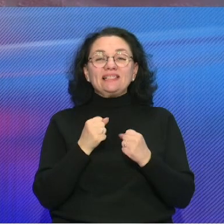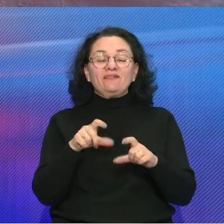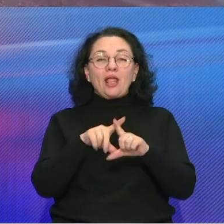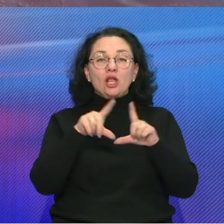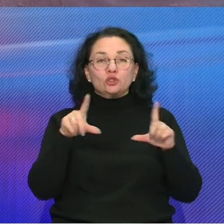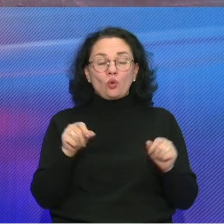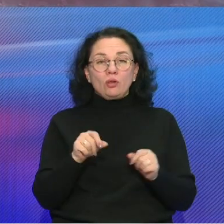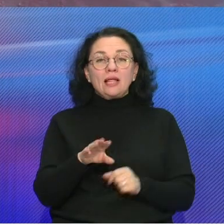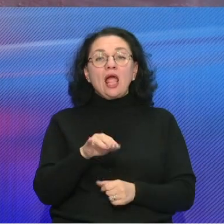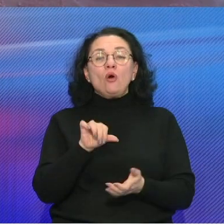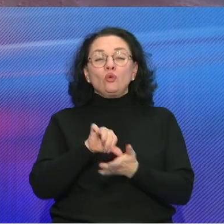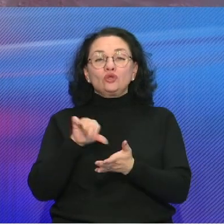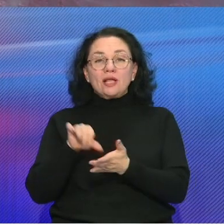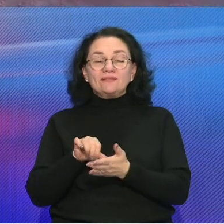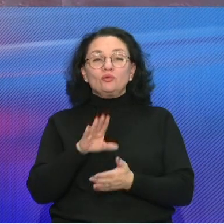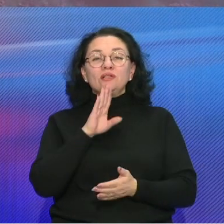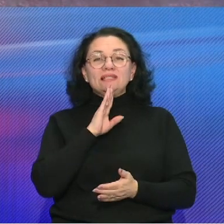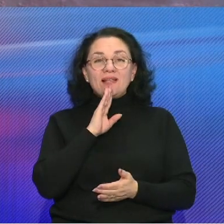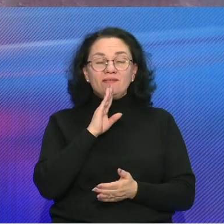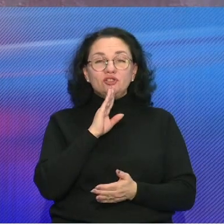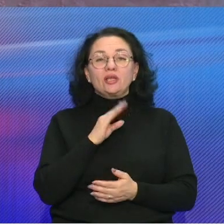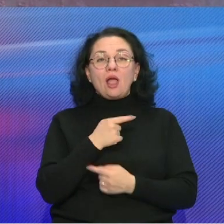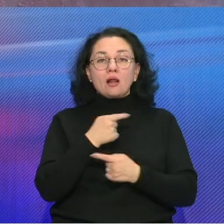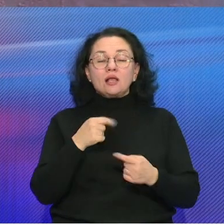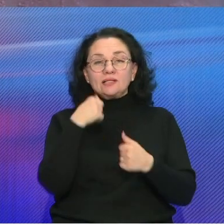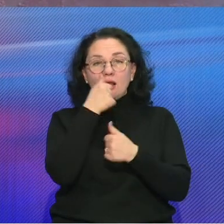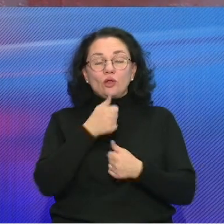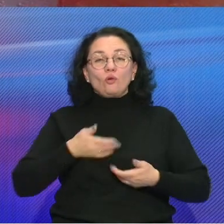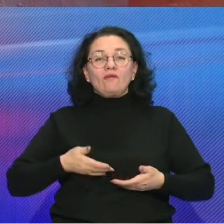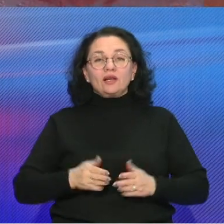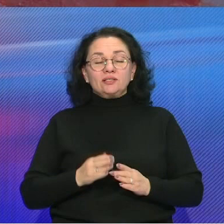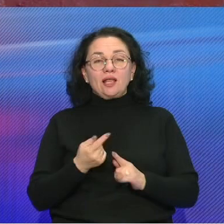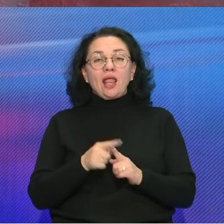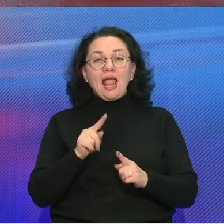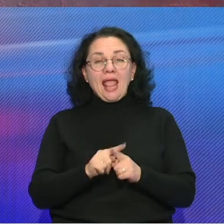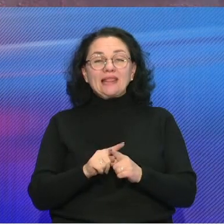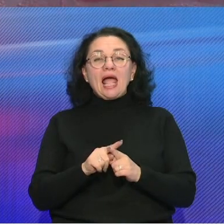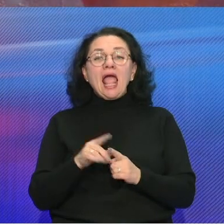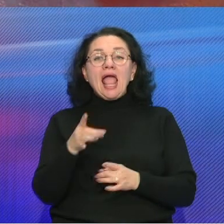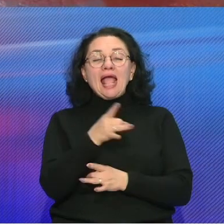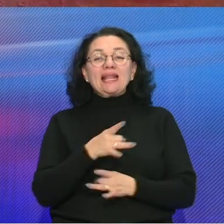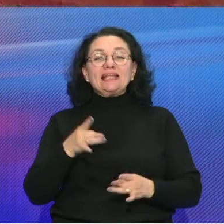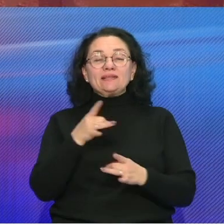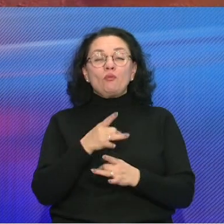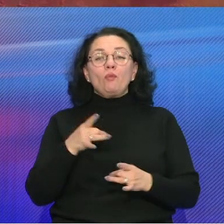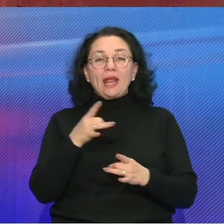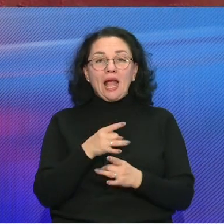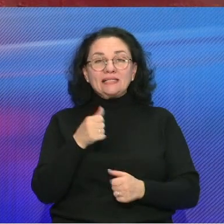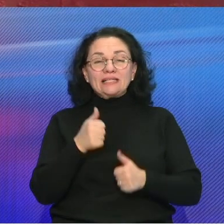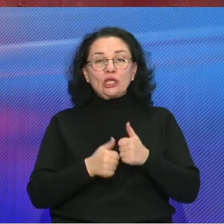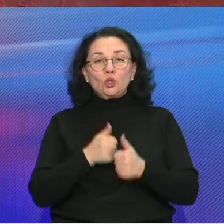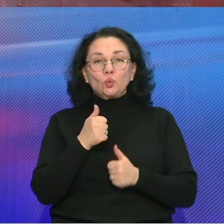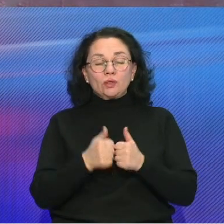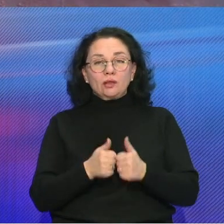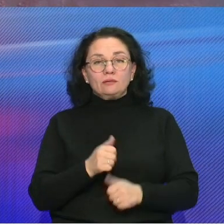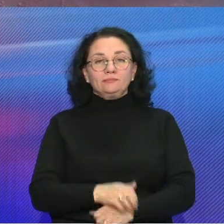дзяўчат 2010-11 гадоў нараджэння. Гэта адбор для ўдзелу ў рэспубліканскім турніры ў стайках. Таццяна Грышук